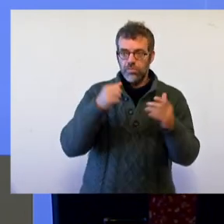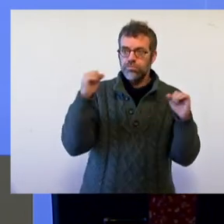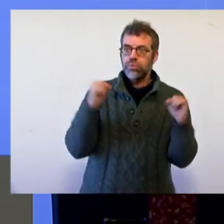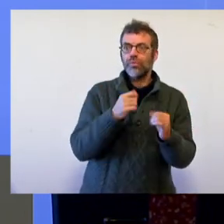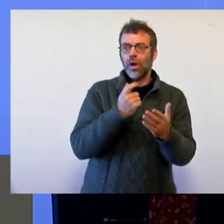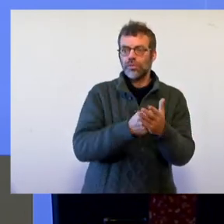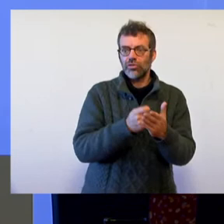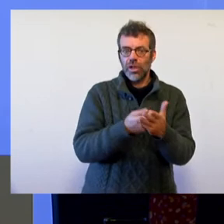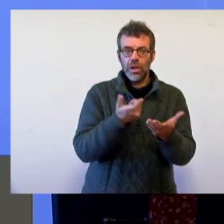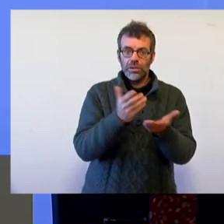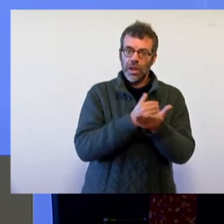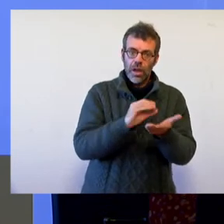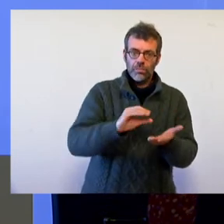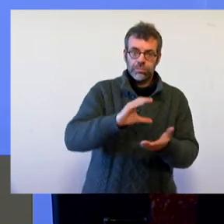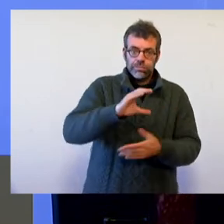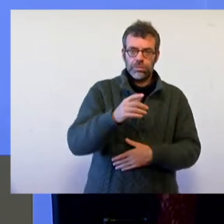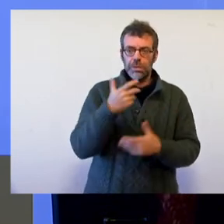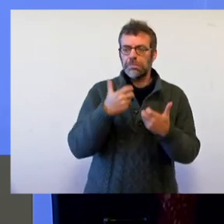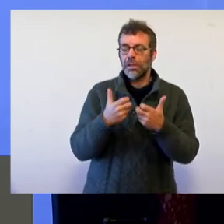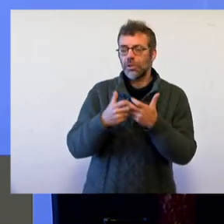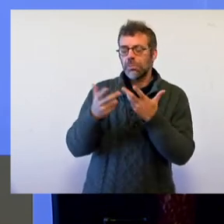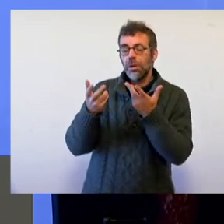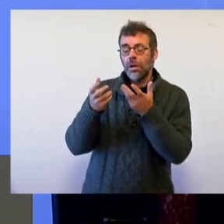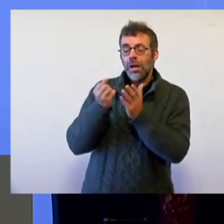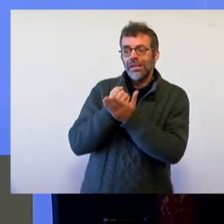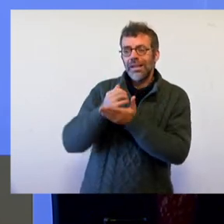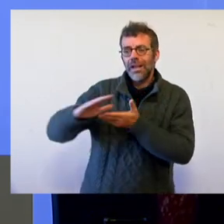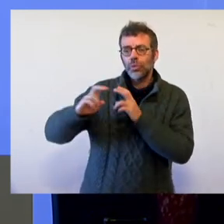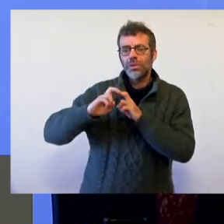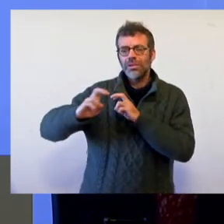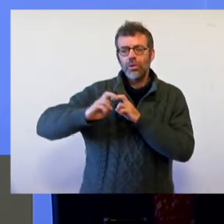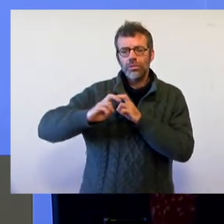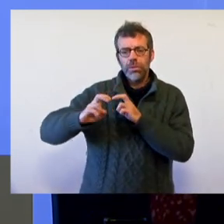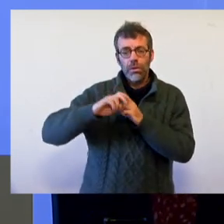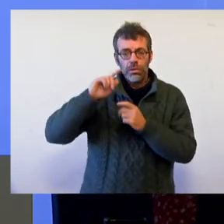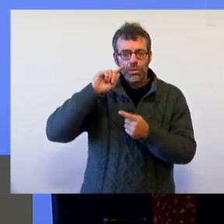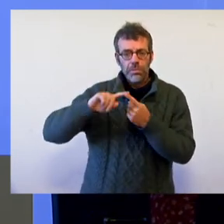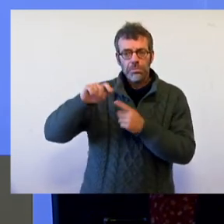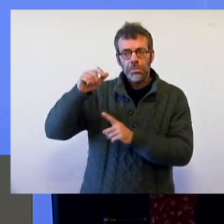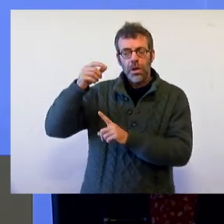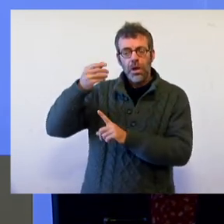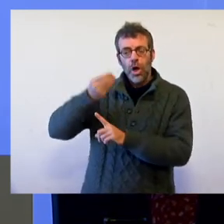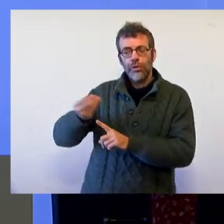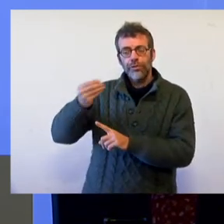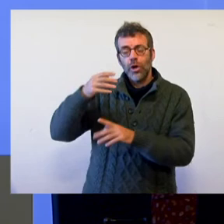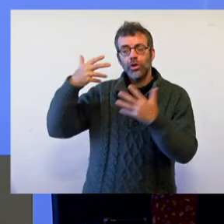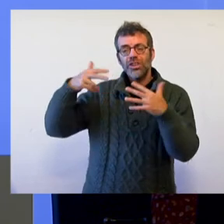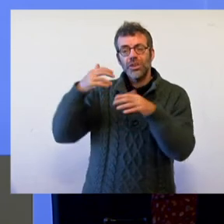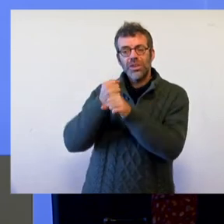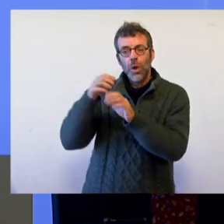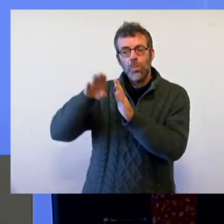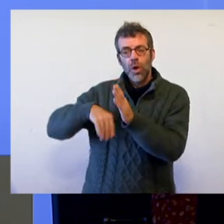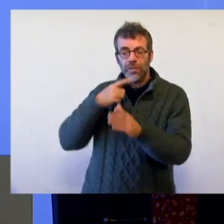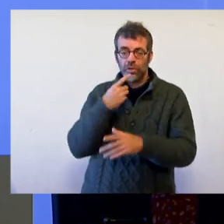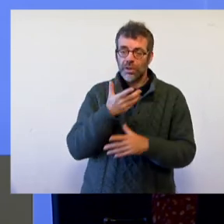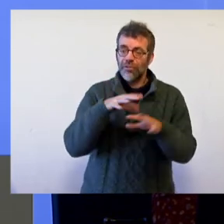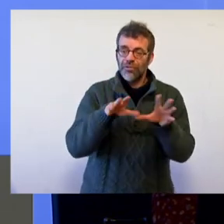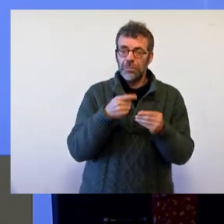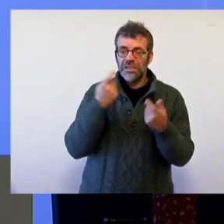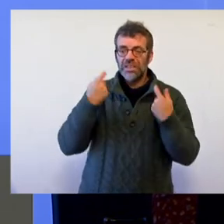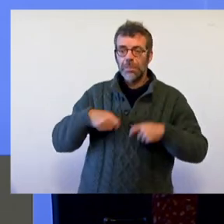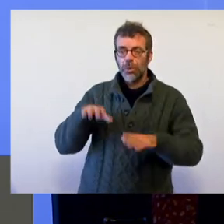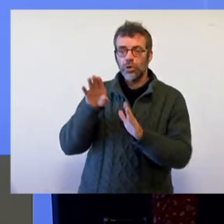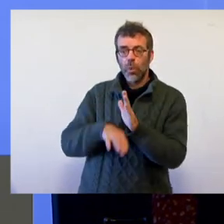des transports pour les moins de 18 ans, c'est un vrai geste de pouvoir d'achat pour les familles, non négligeable. Et je suis